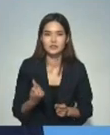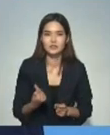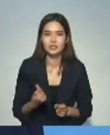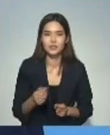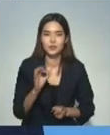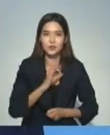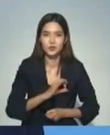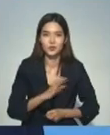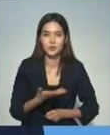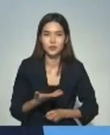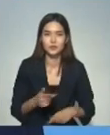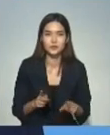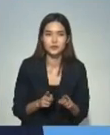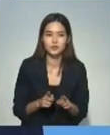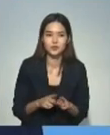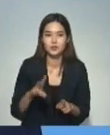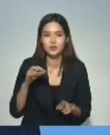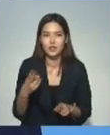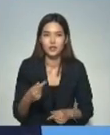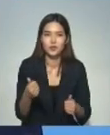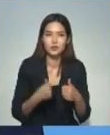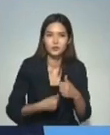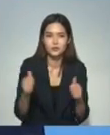наших национальной культуры.